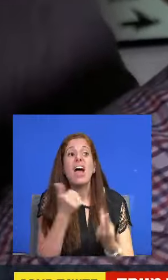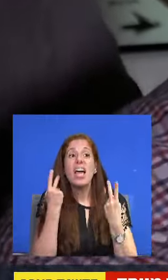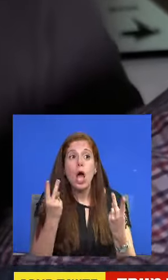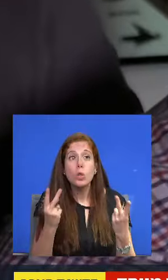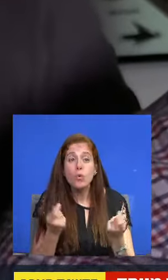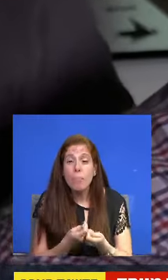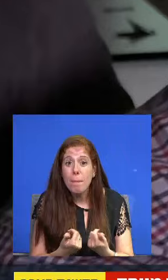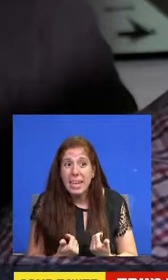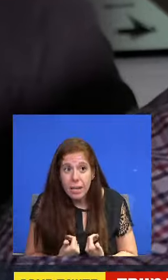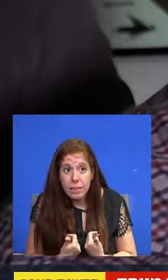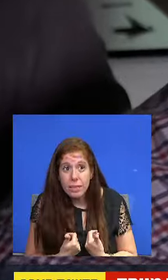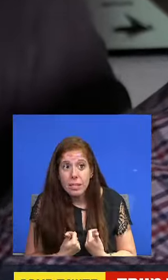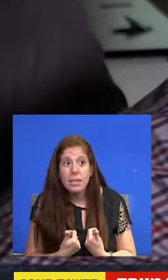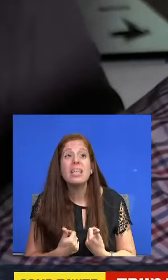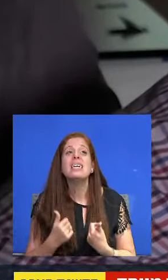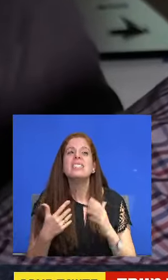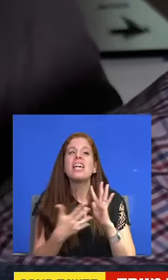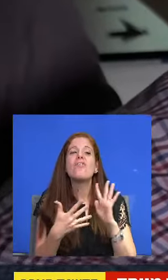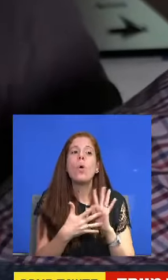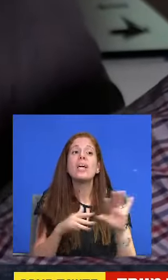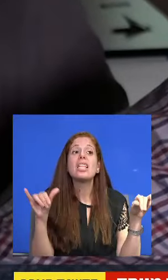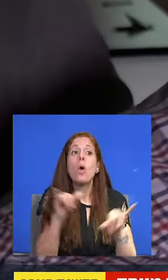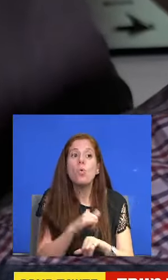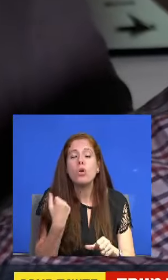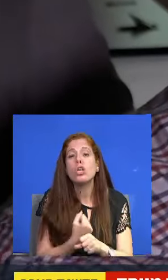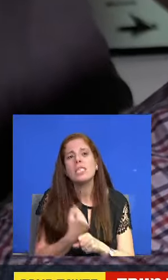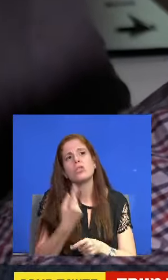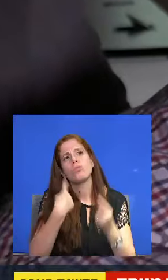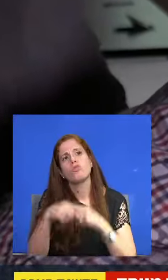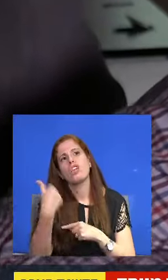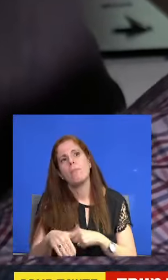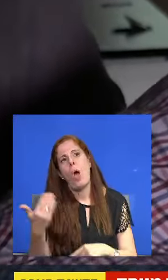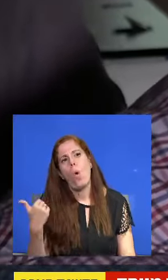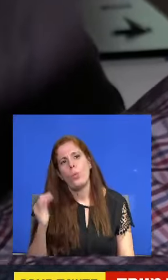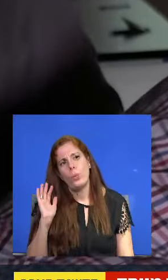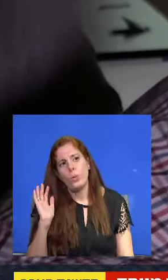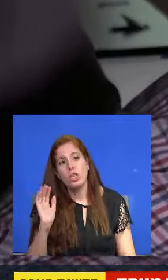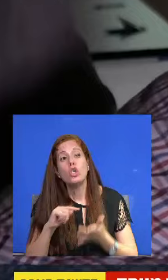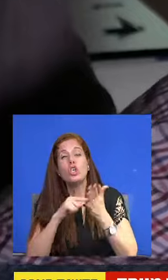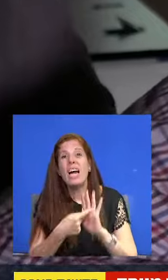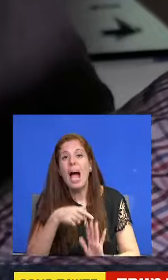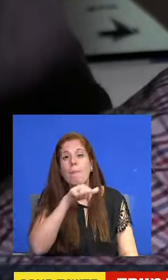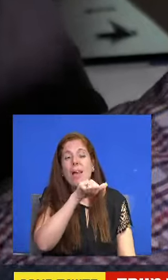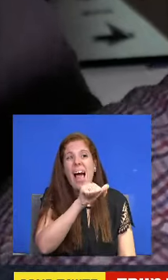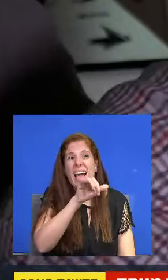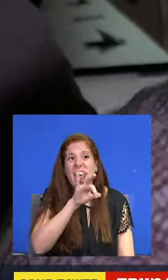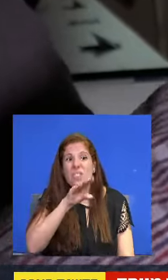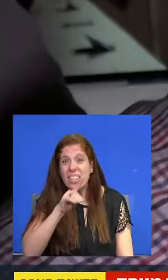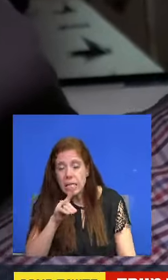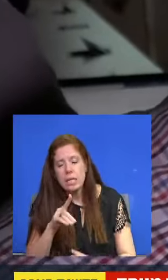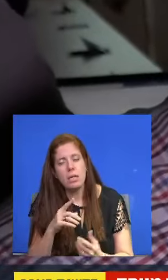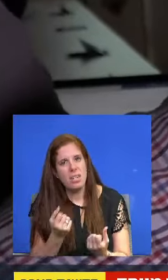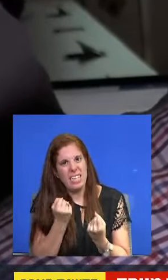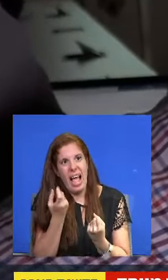für mich, welche Fehler haben wir gemacht in den letzten Jahren, dass so die AfD so stark werden konnte. Das